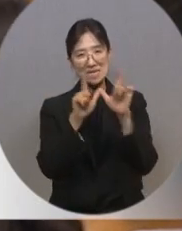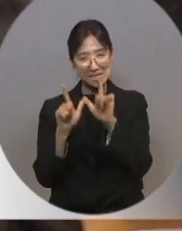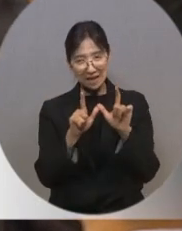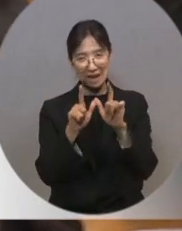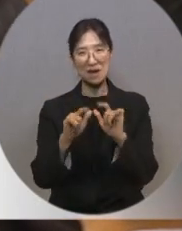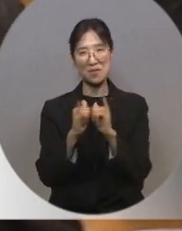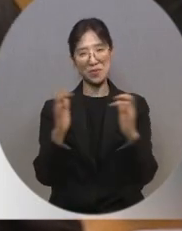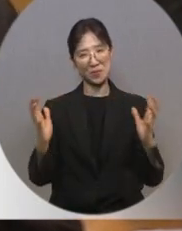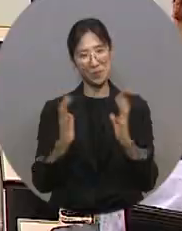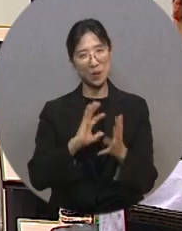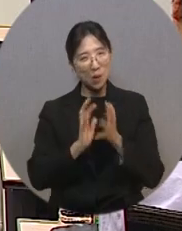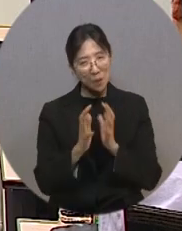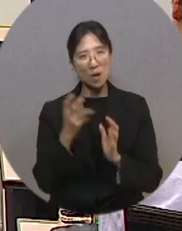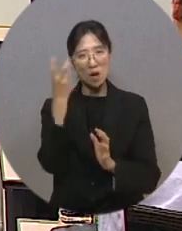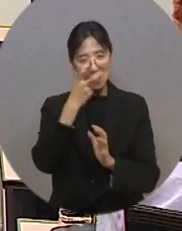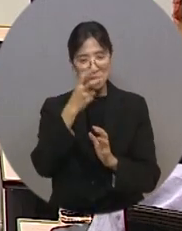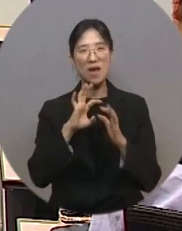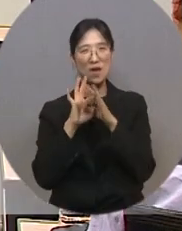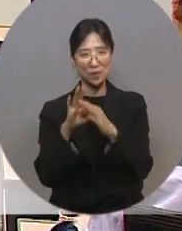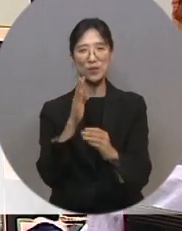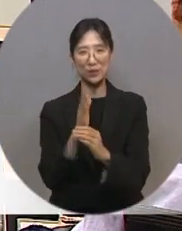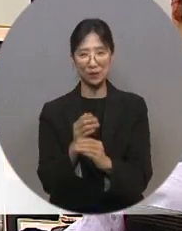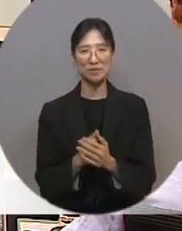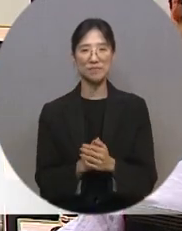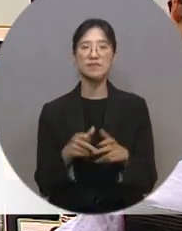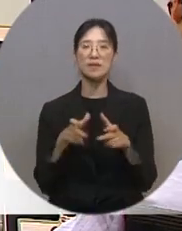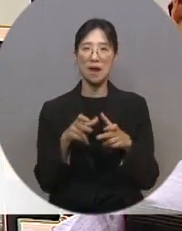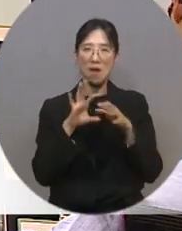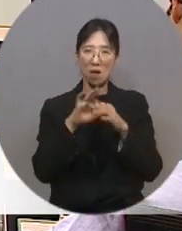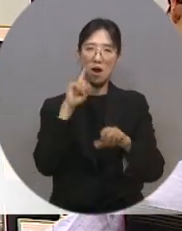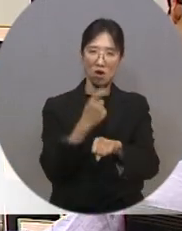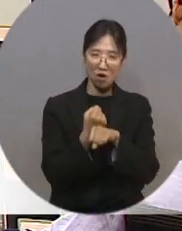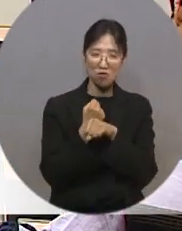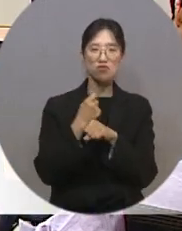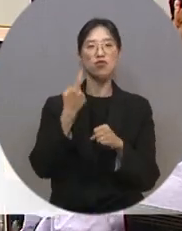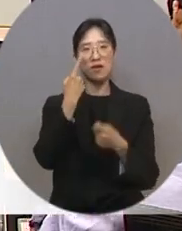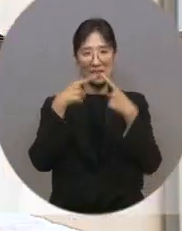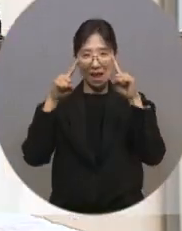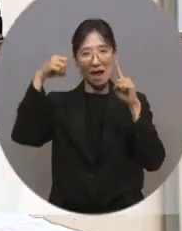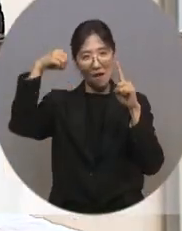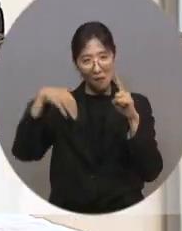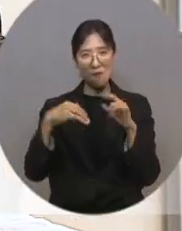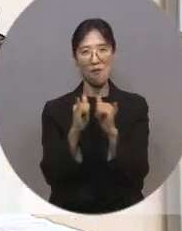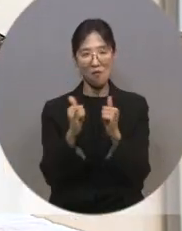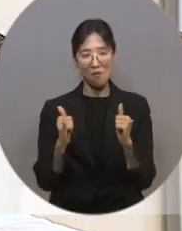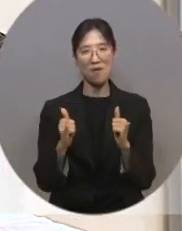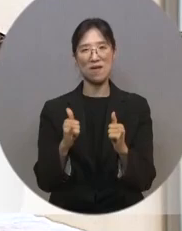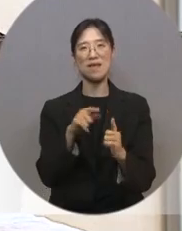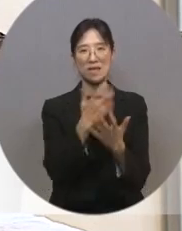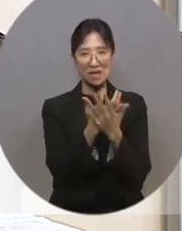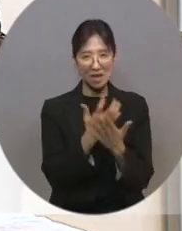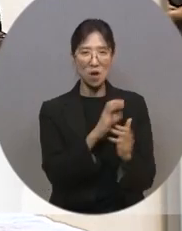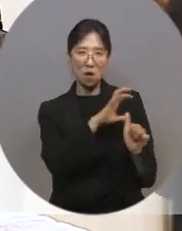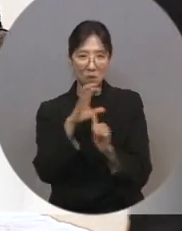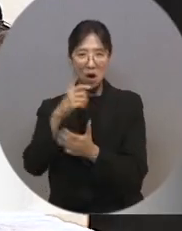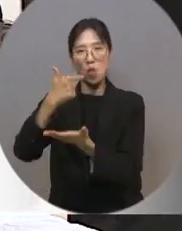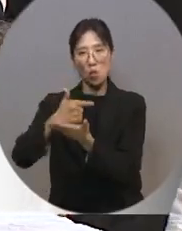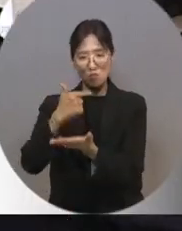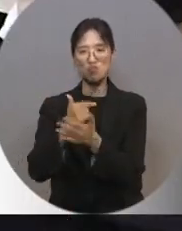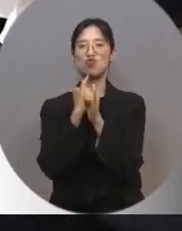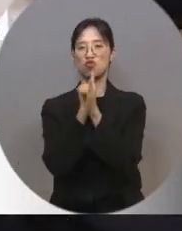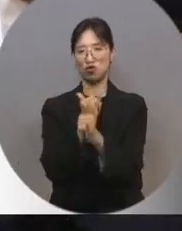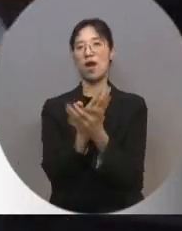지속적으로 수행하고 있습니다. 장애 관련 연구자와 대학원생들을 대상으로 데이터를 활용한 연구 논문 시상을